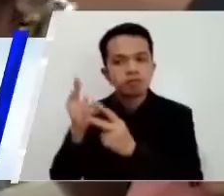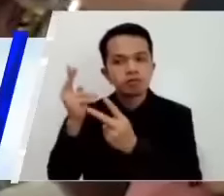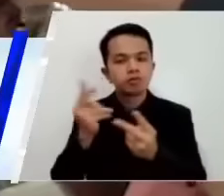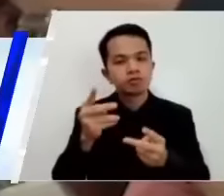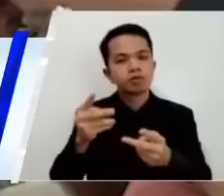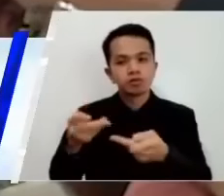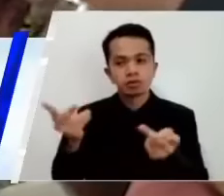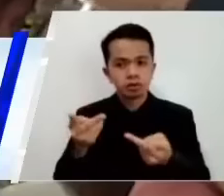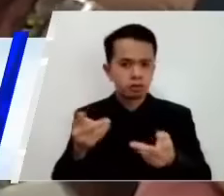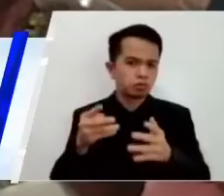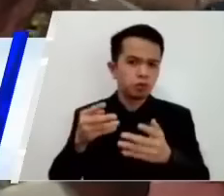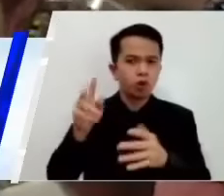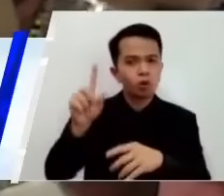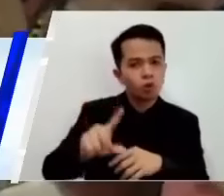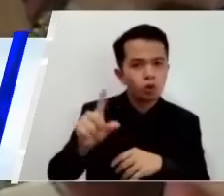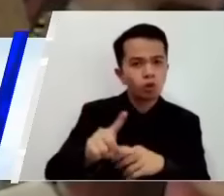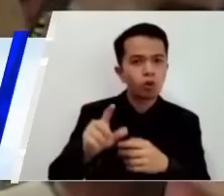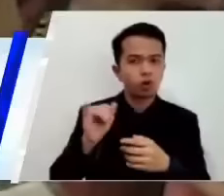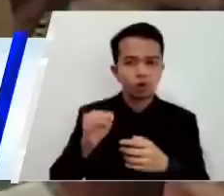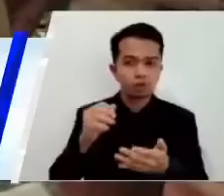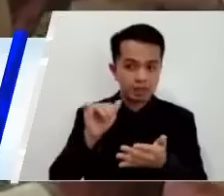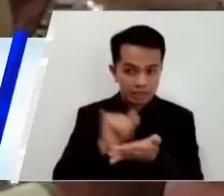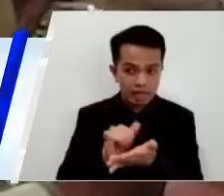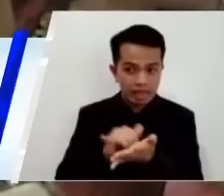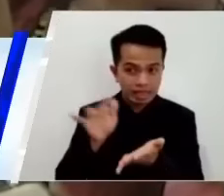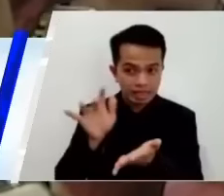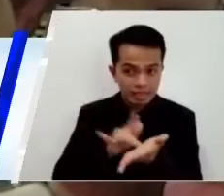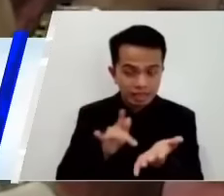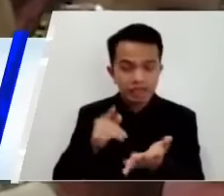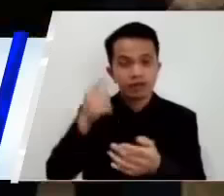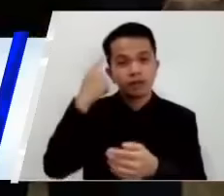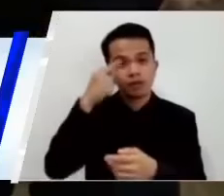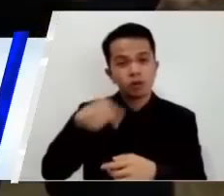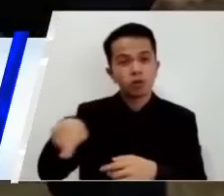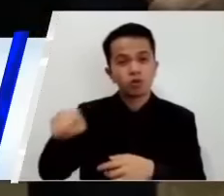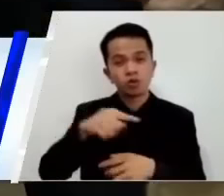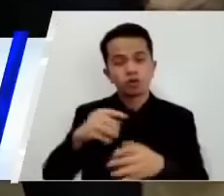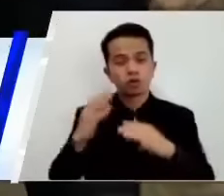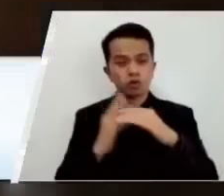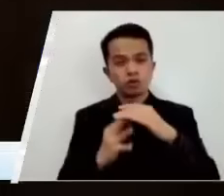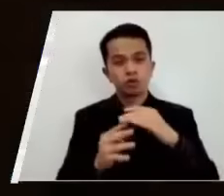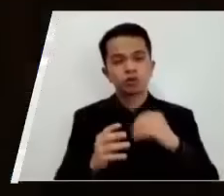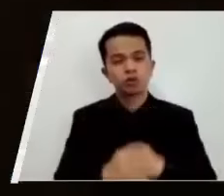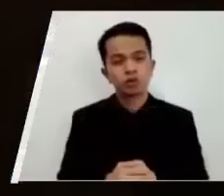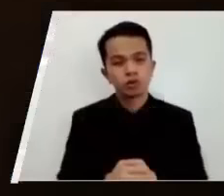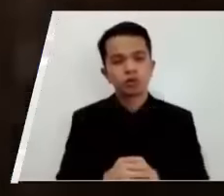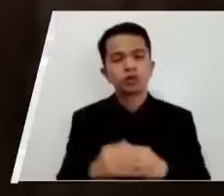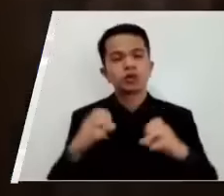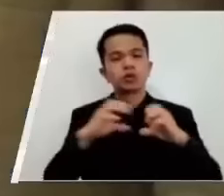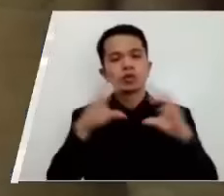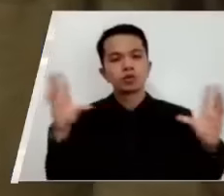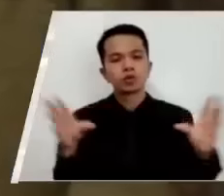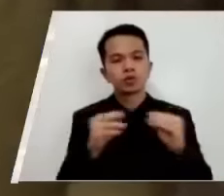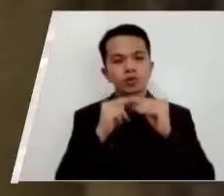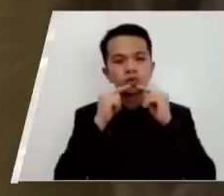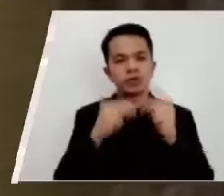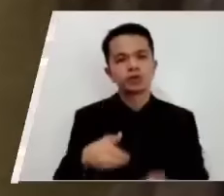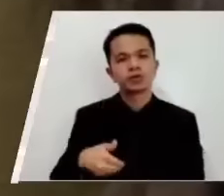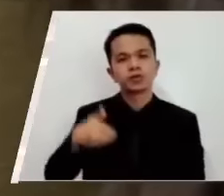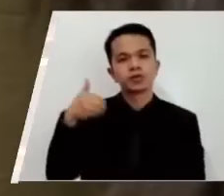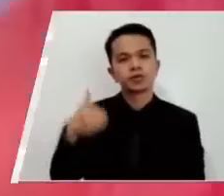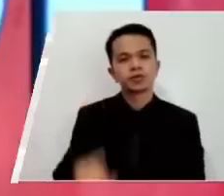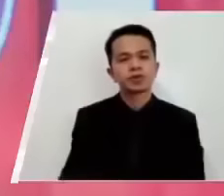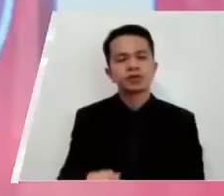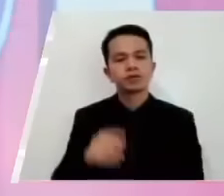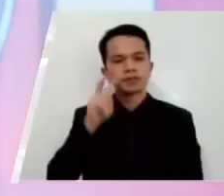Dapag sila mag-take advantage sa mga consumers natin. Para sa GMA Integrated News, Bernadette Reyes